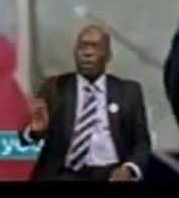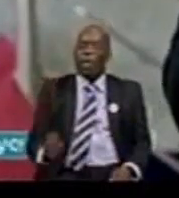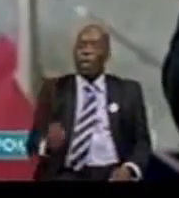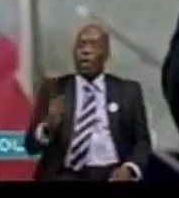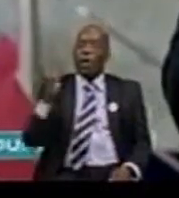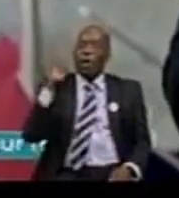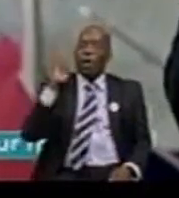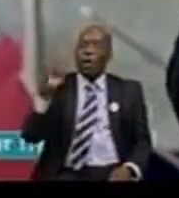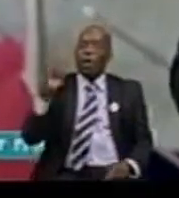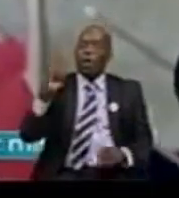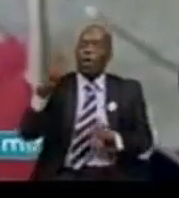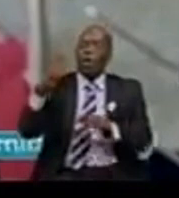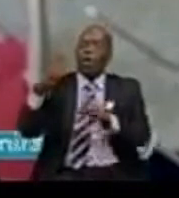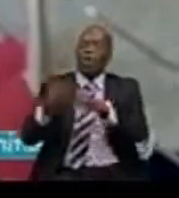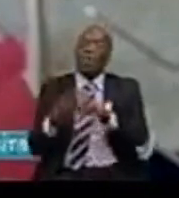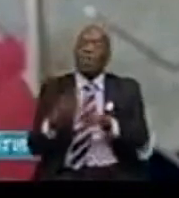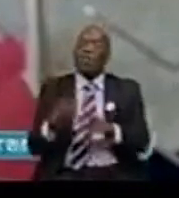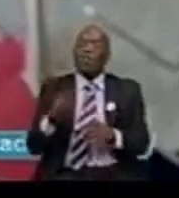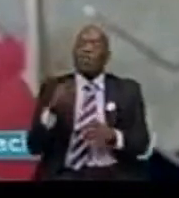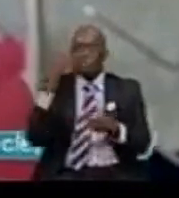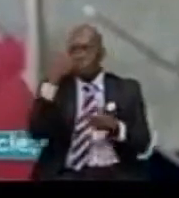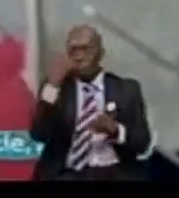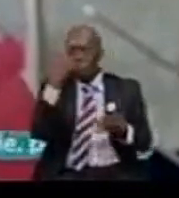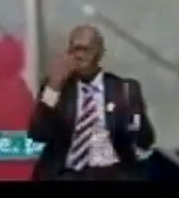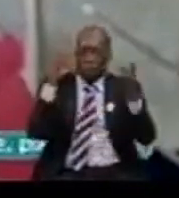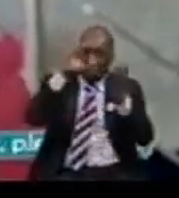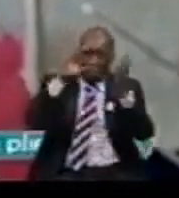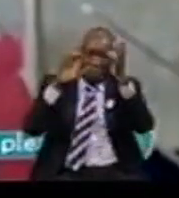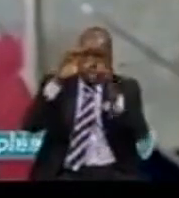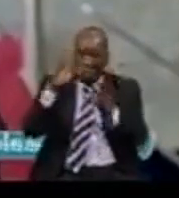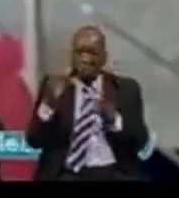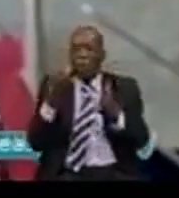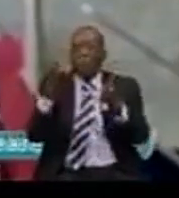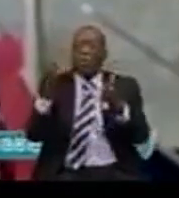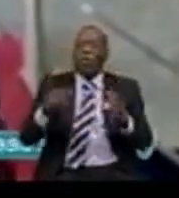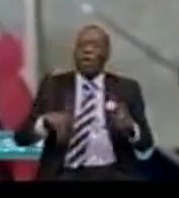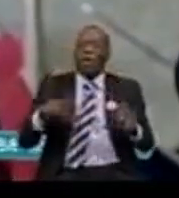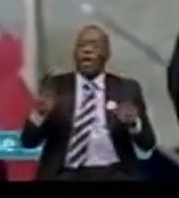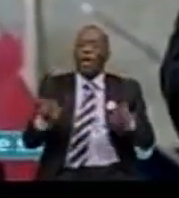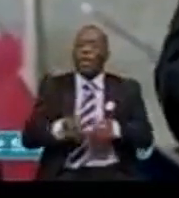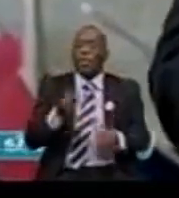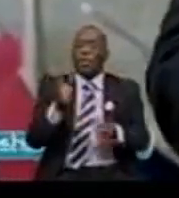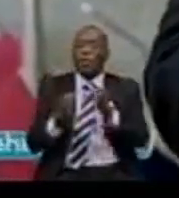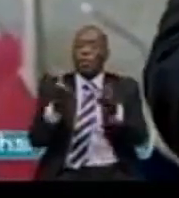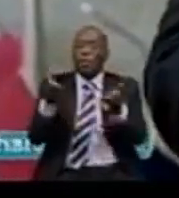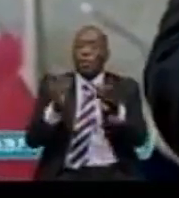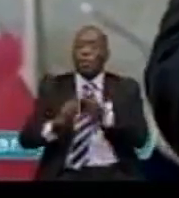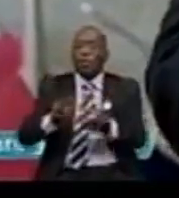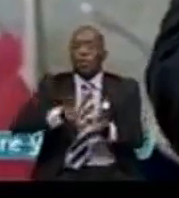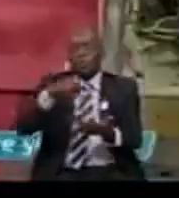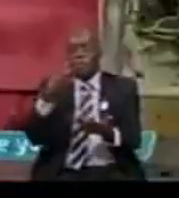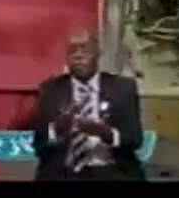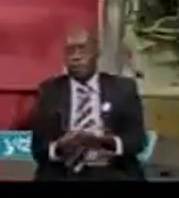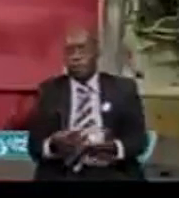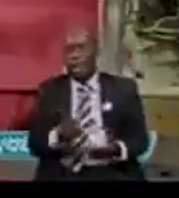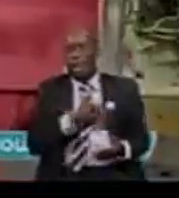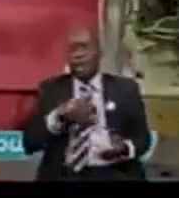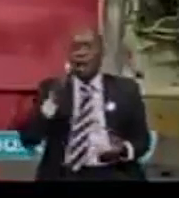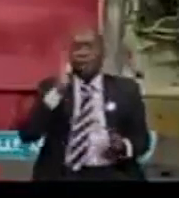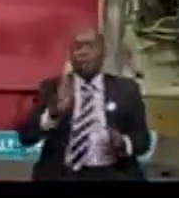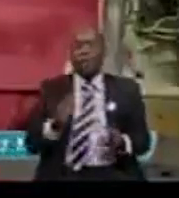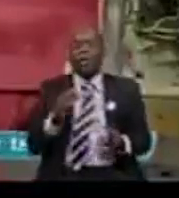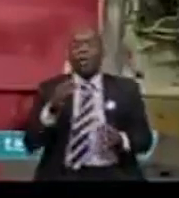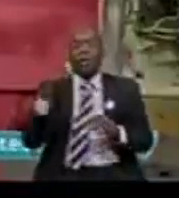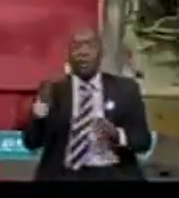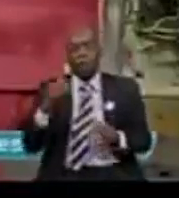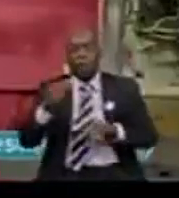Oyi n sa mo nko mi. Bi pe ma subu ese mi o ran le. Opolopo gba ni mo npe awon adari e dapo gbadura fun